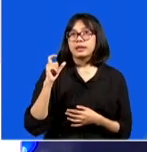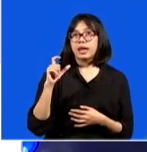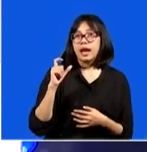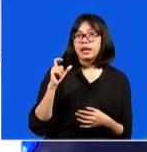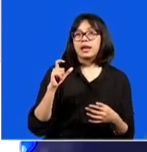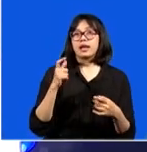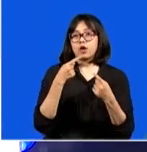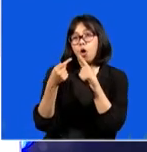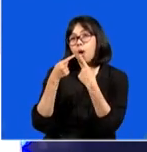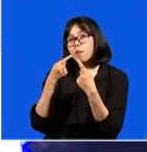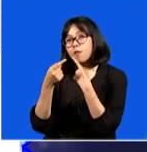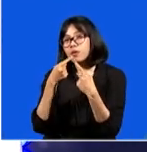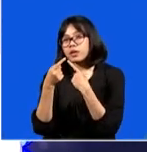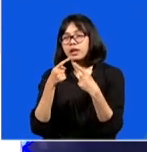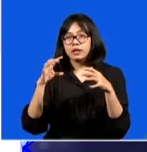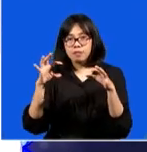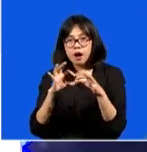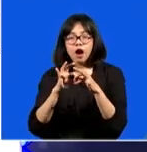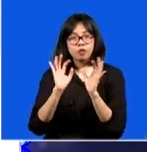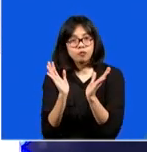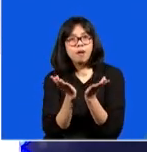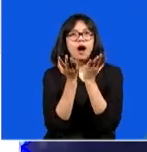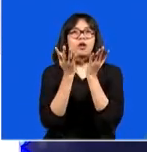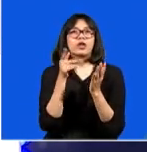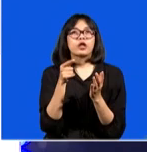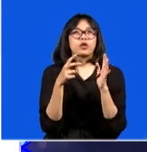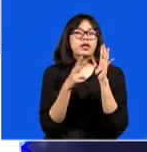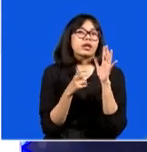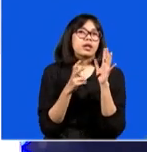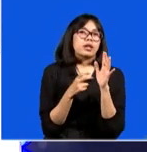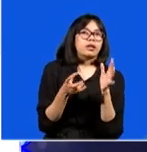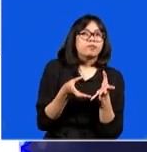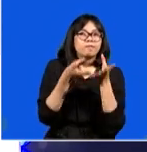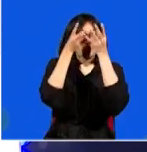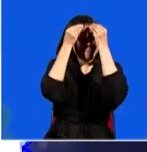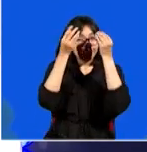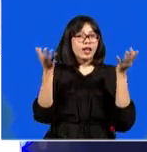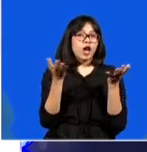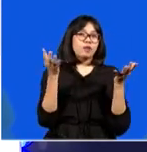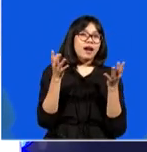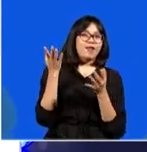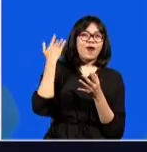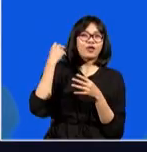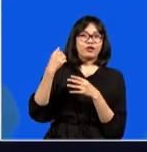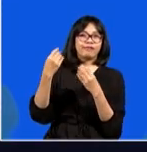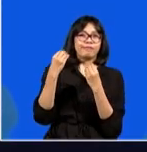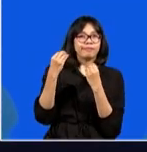komunikasi dan kolaborasi yang baik itu nilai yang saya dapat dari pendidikan guru penggerak